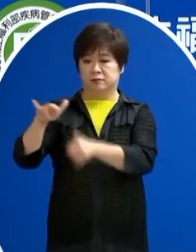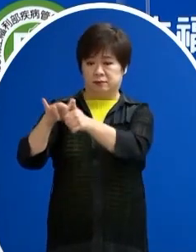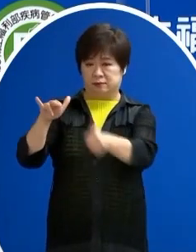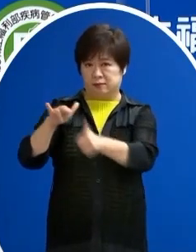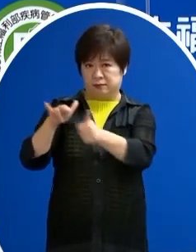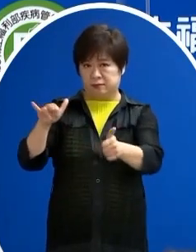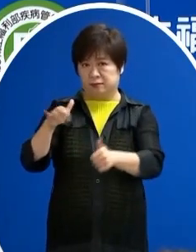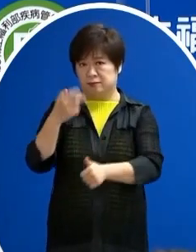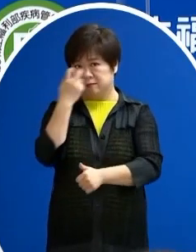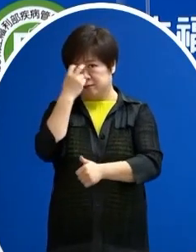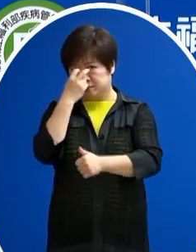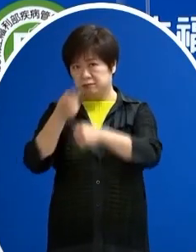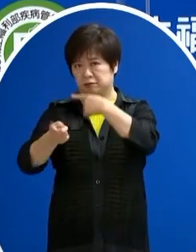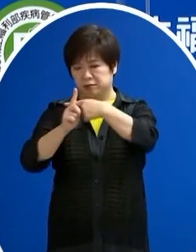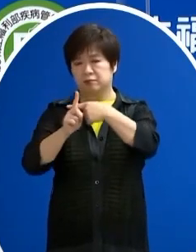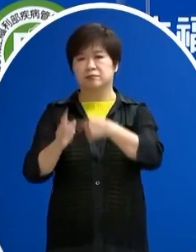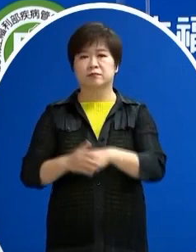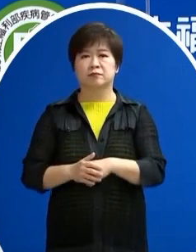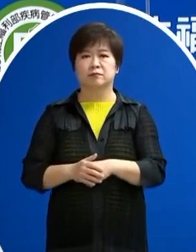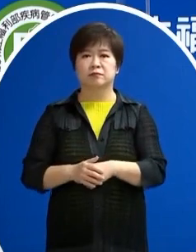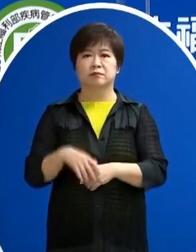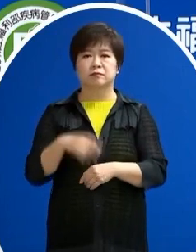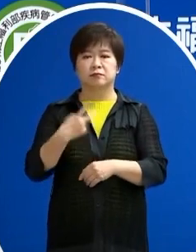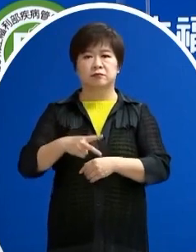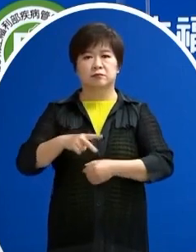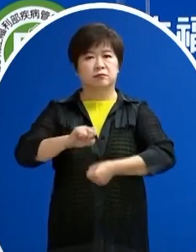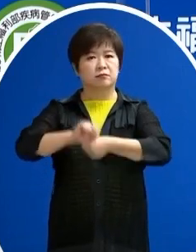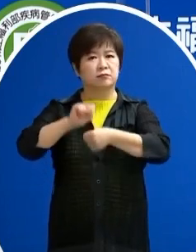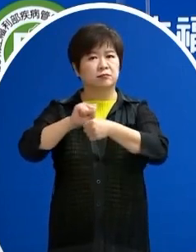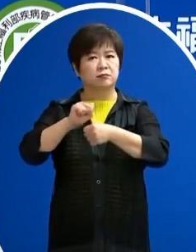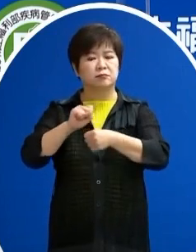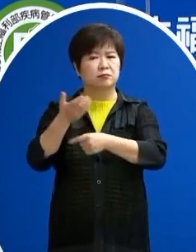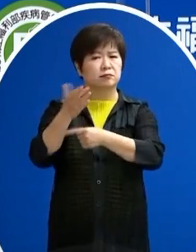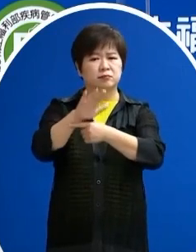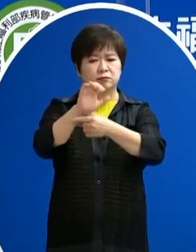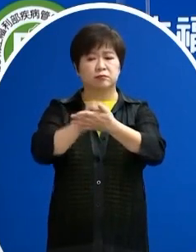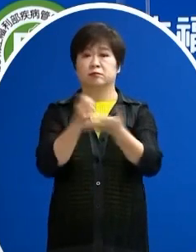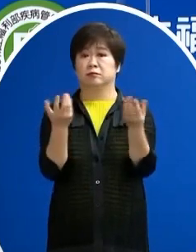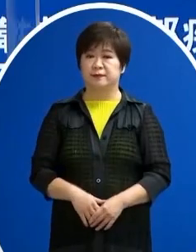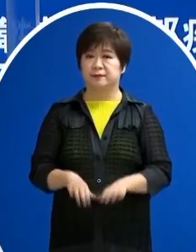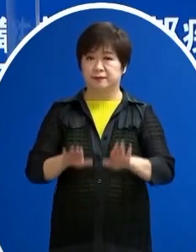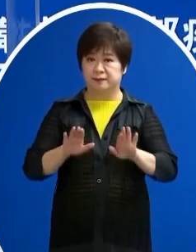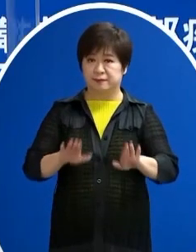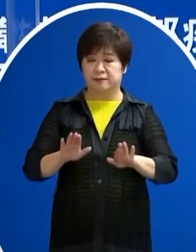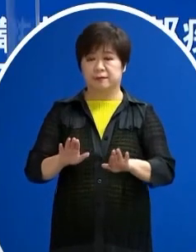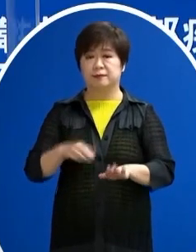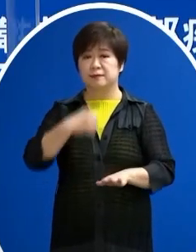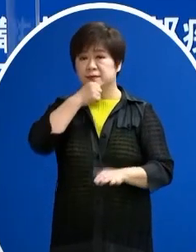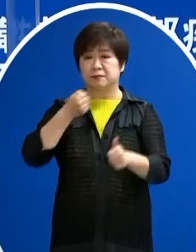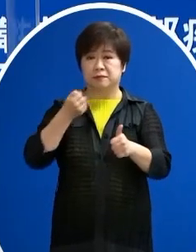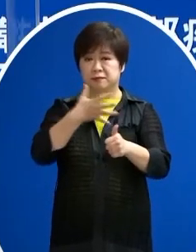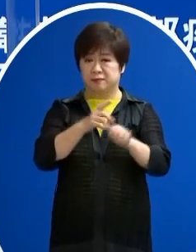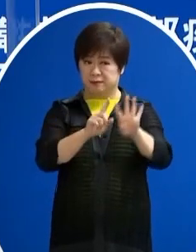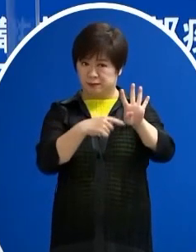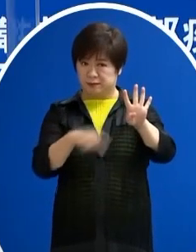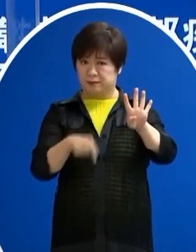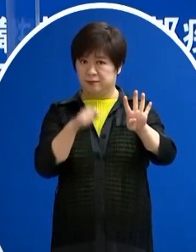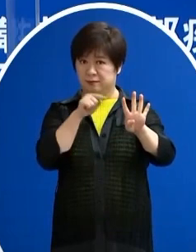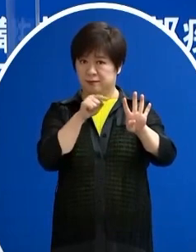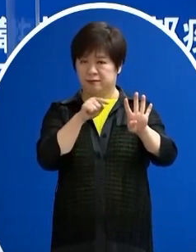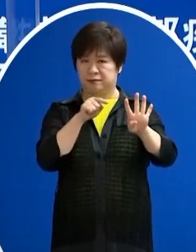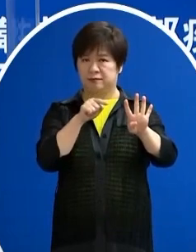个落地采检阳性，另外没有新增这个死亡的确诊个案。4例本土里面、哦、有一